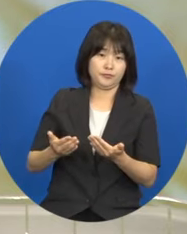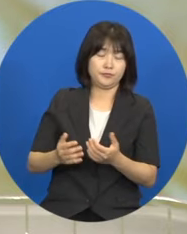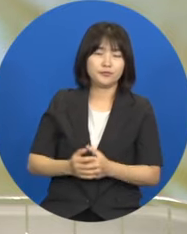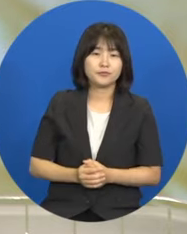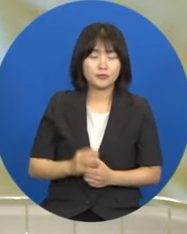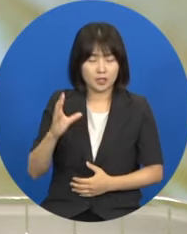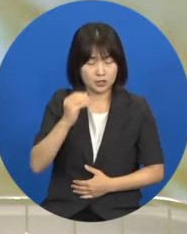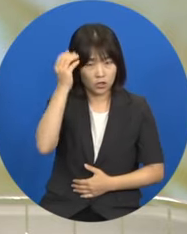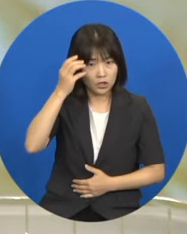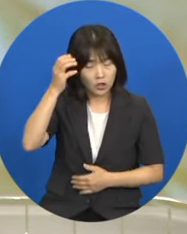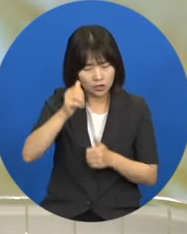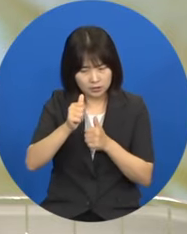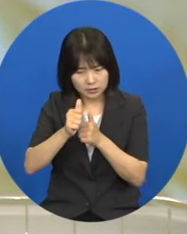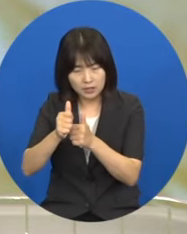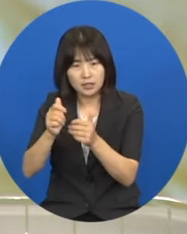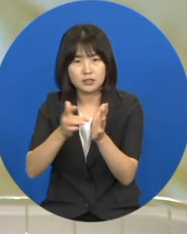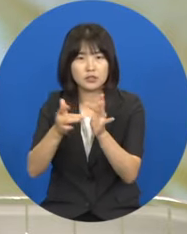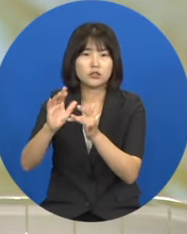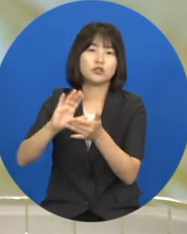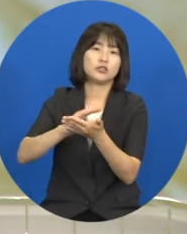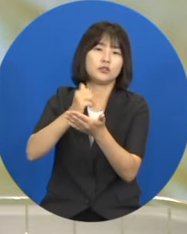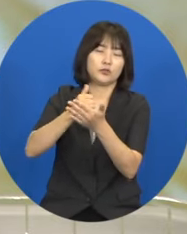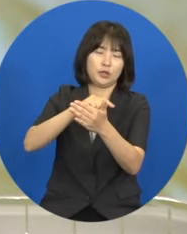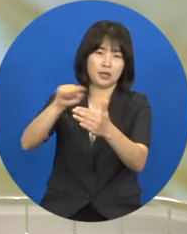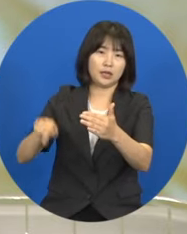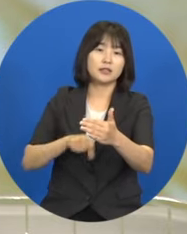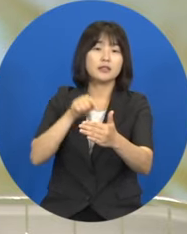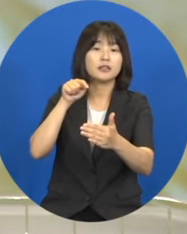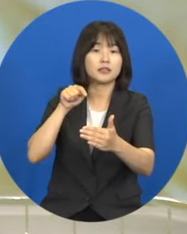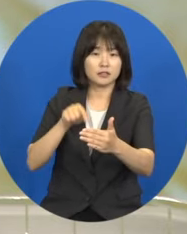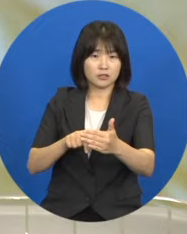성령을 따라 예수 그리스도 안에서